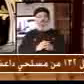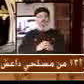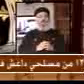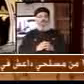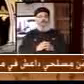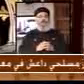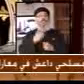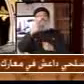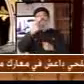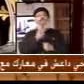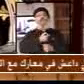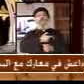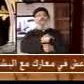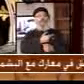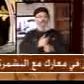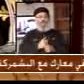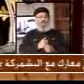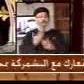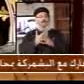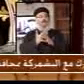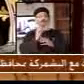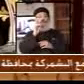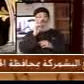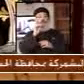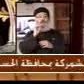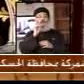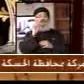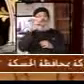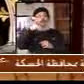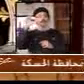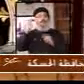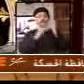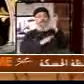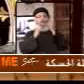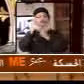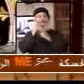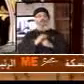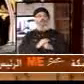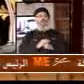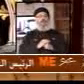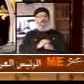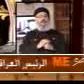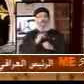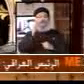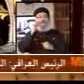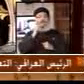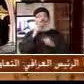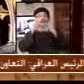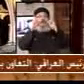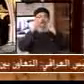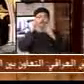وكلمة أشفق هنا علشان تشير إلى أن السيد المسيح فيه